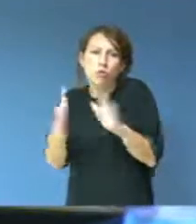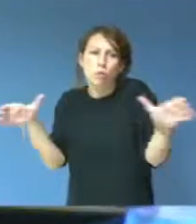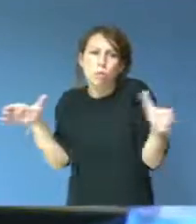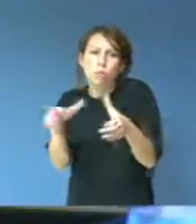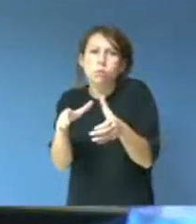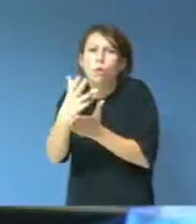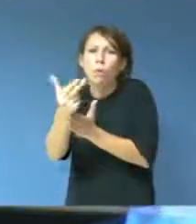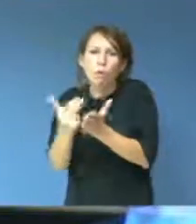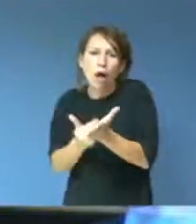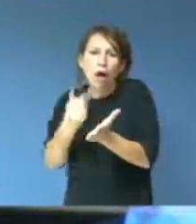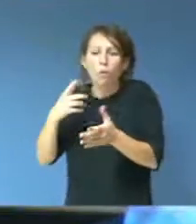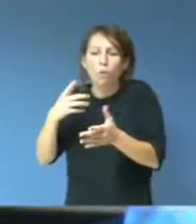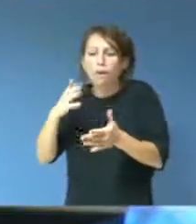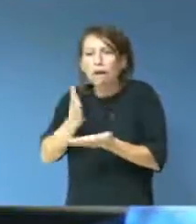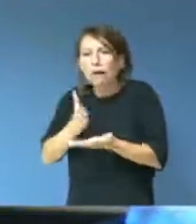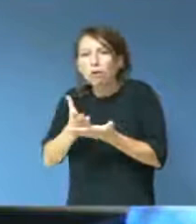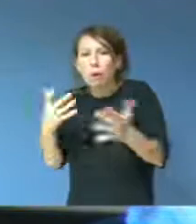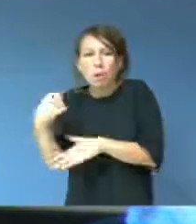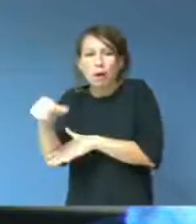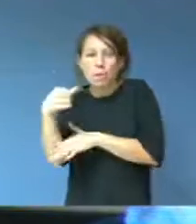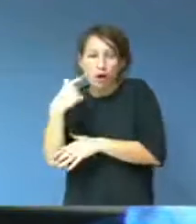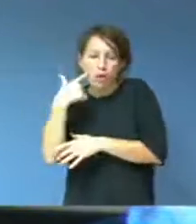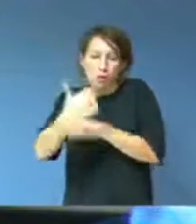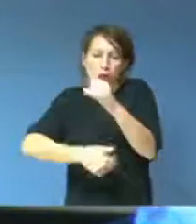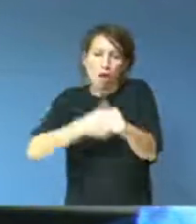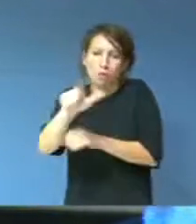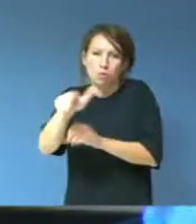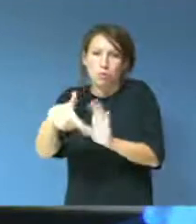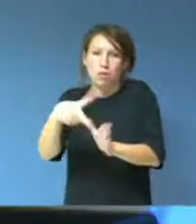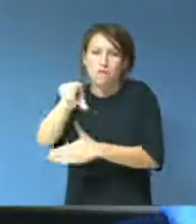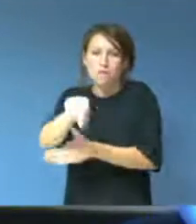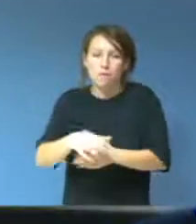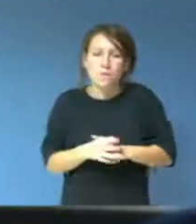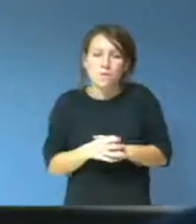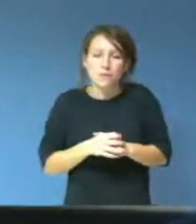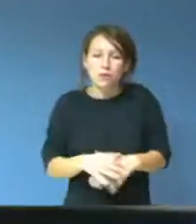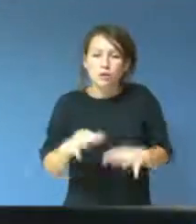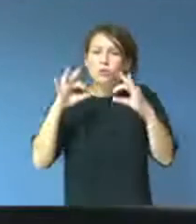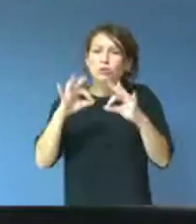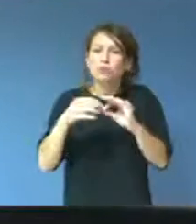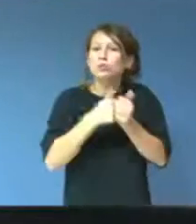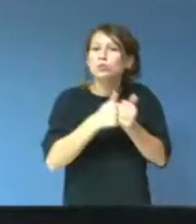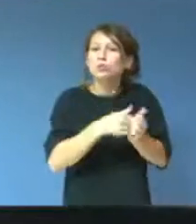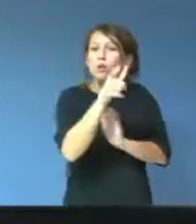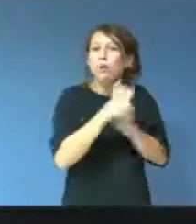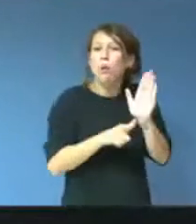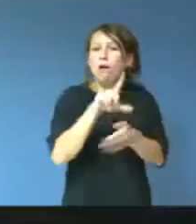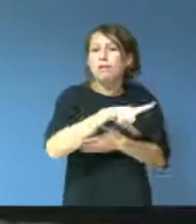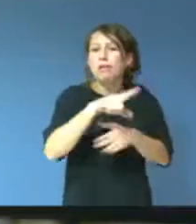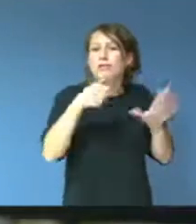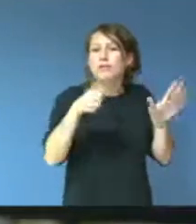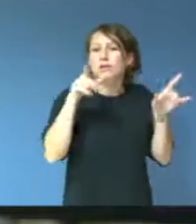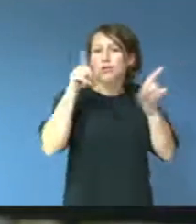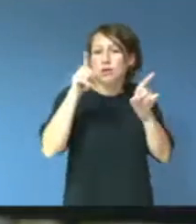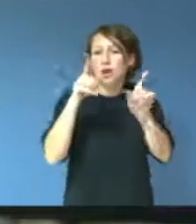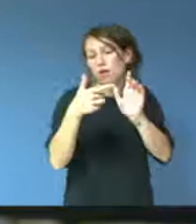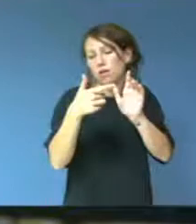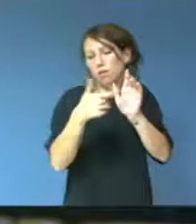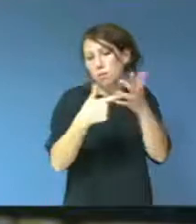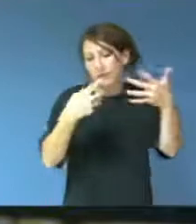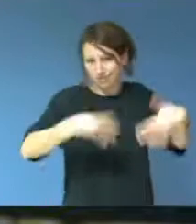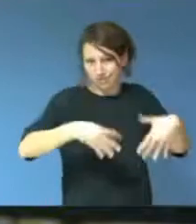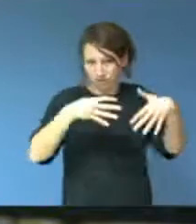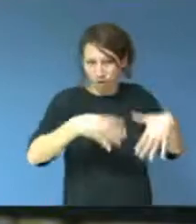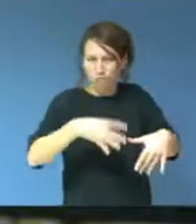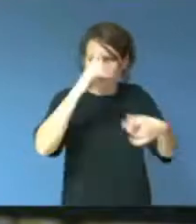primaire pour l'année 2020. Conformément à la loi sur l'école de la confiance du 26 juillet 2019, la présente